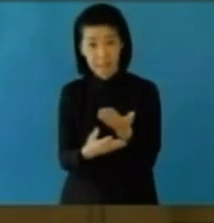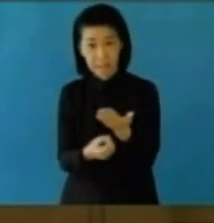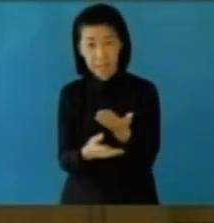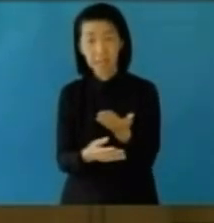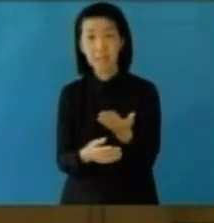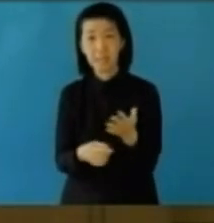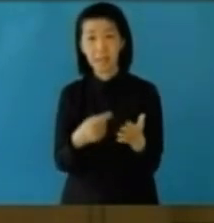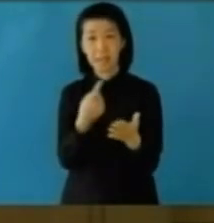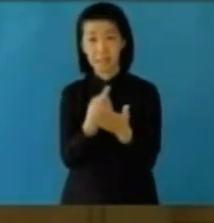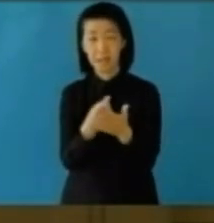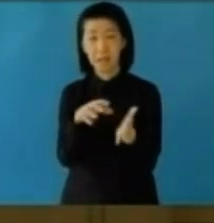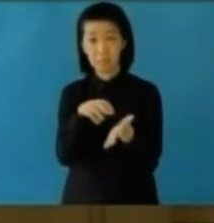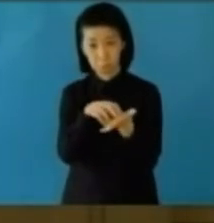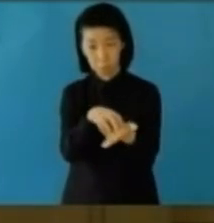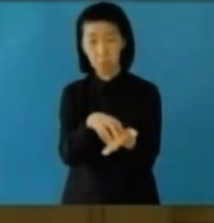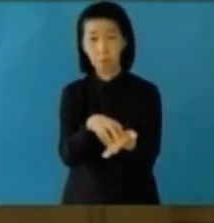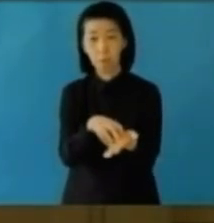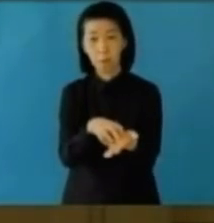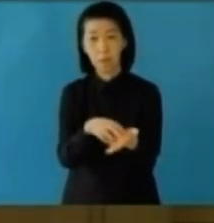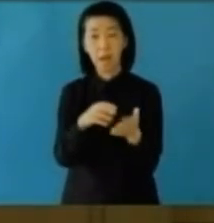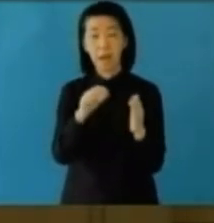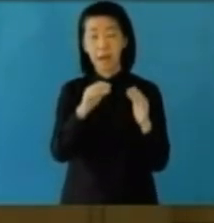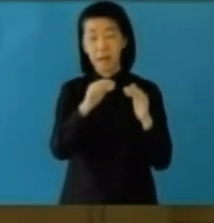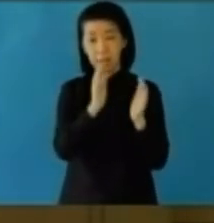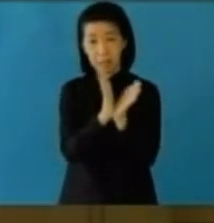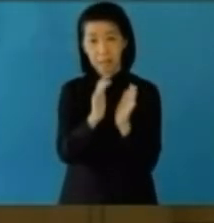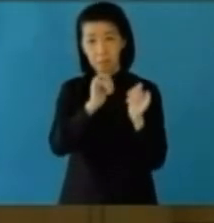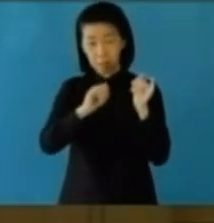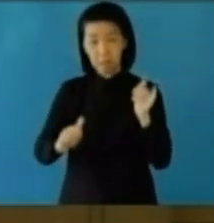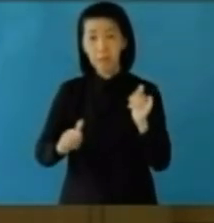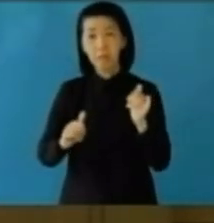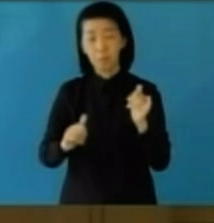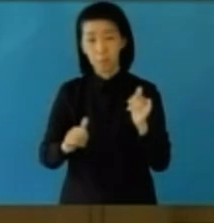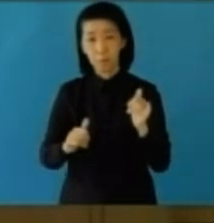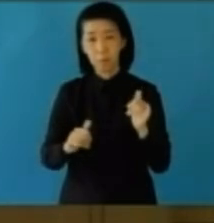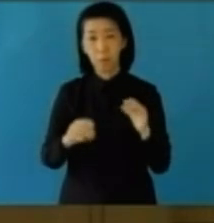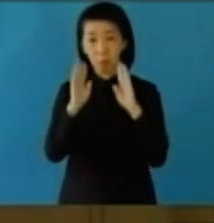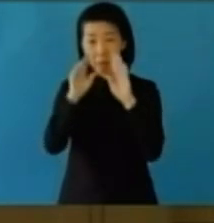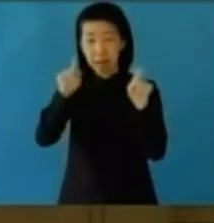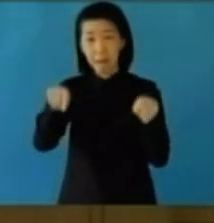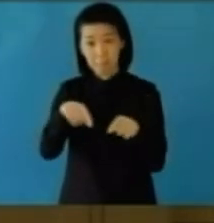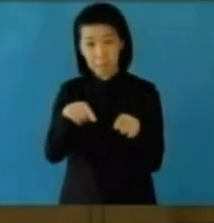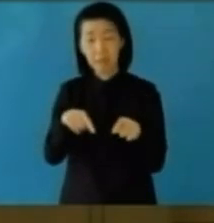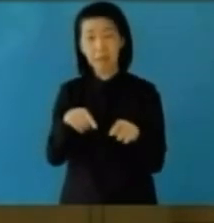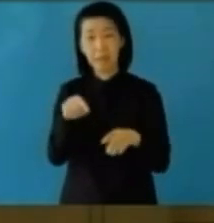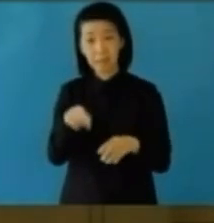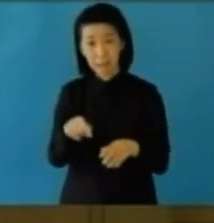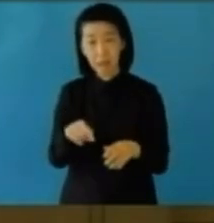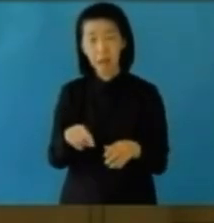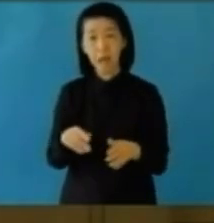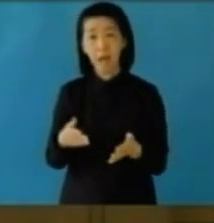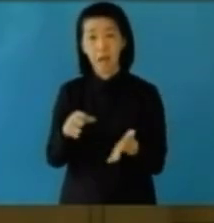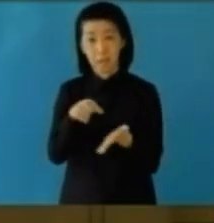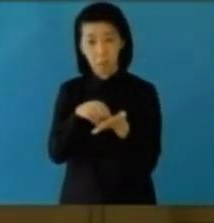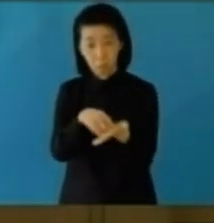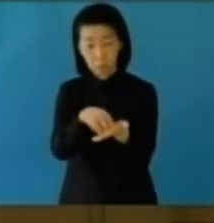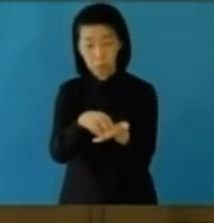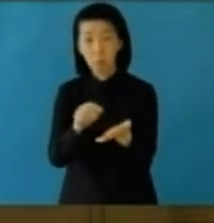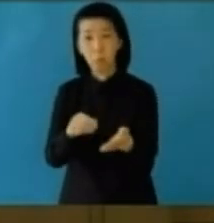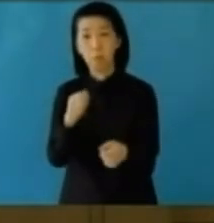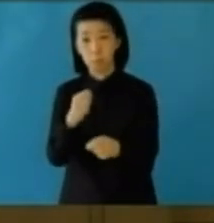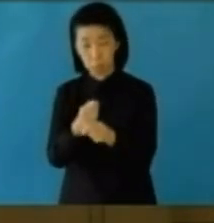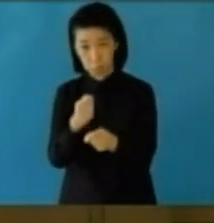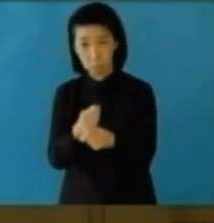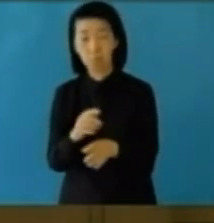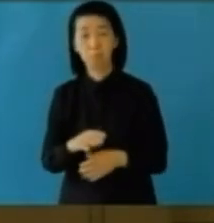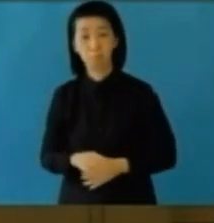の配布や、県の伝統的工芸品指定の和紙を使用した表彰状の贈呈などにより、県産品の PR を行う